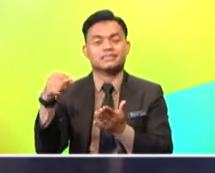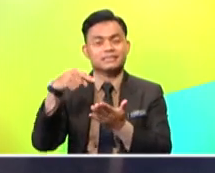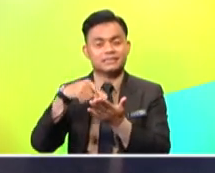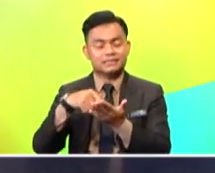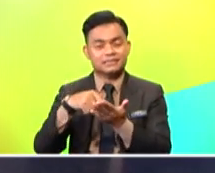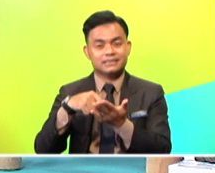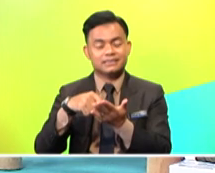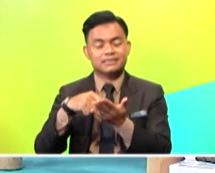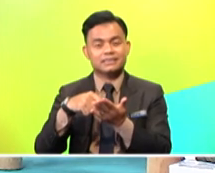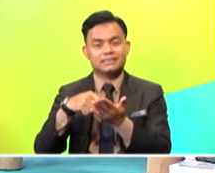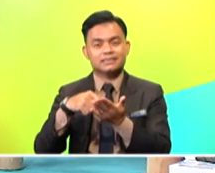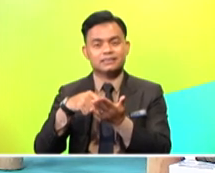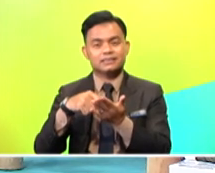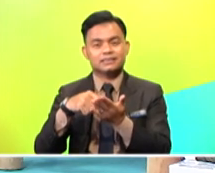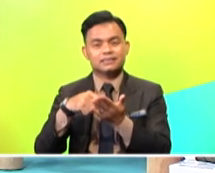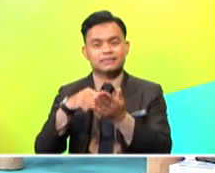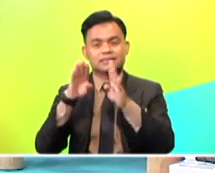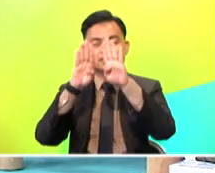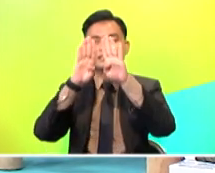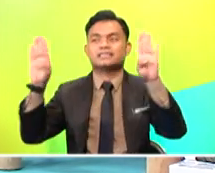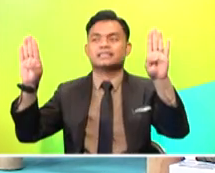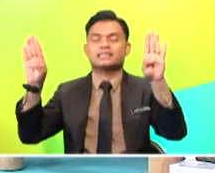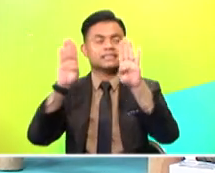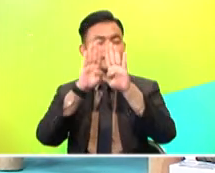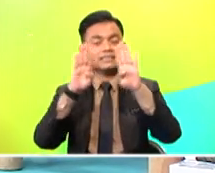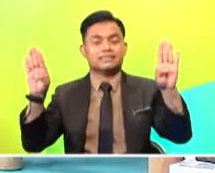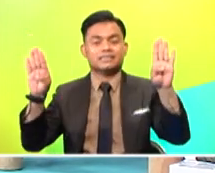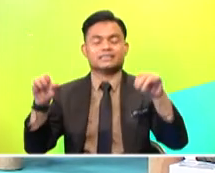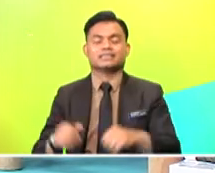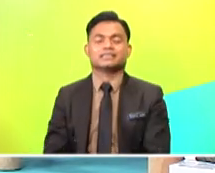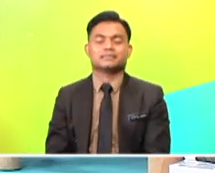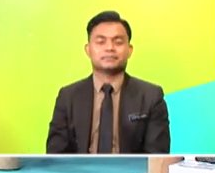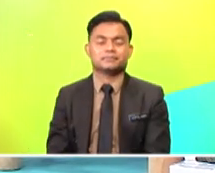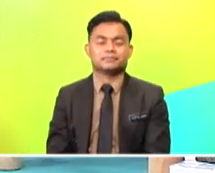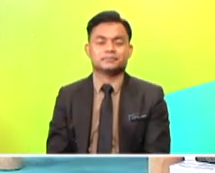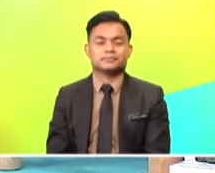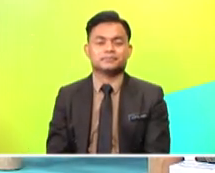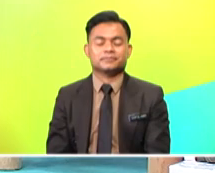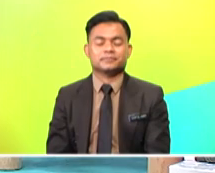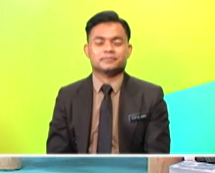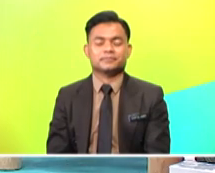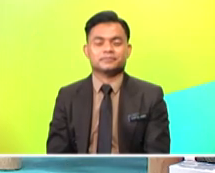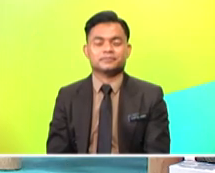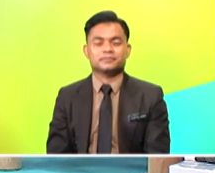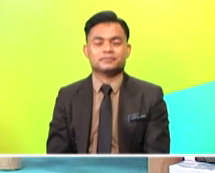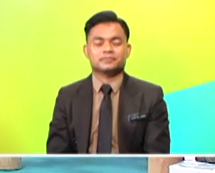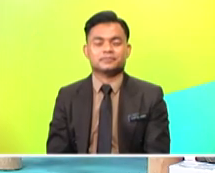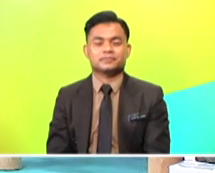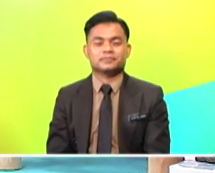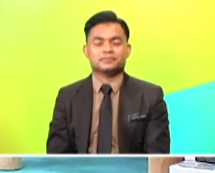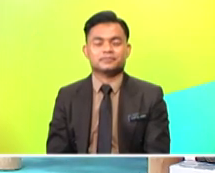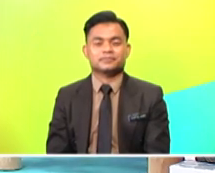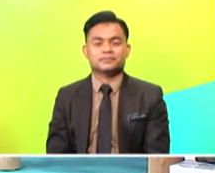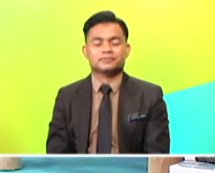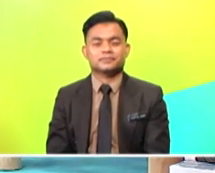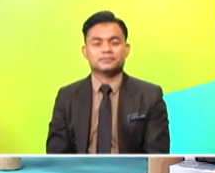dinding. Dinding. Mana dinding tu nak letak? Balik kat sini. Okey, ini tingkap tadi kan? Okey. Dinding di mata-mata boleh cikgu